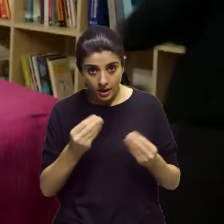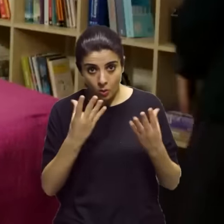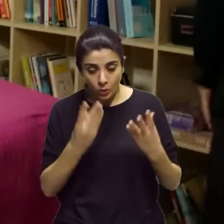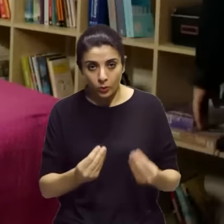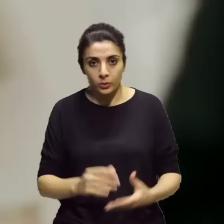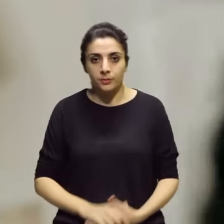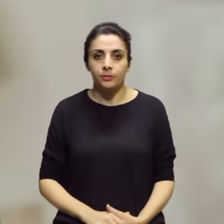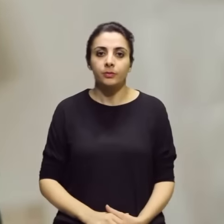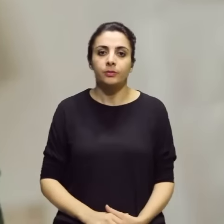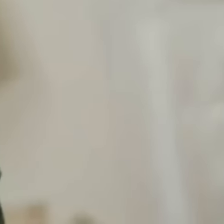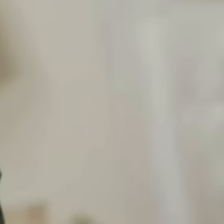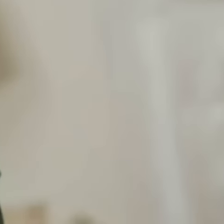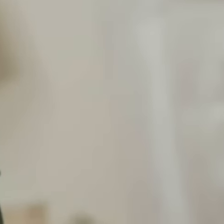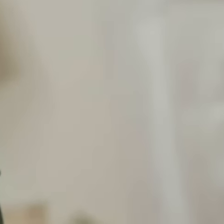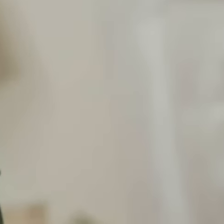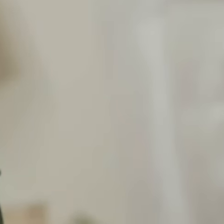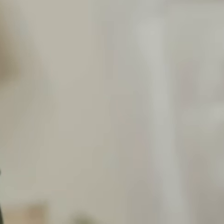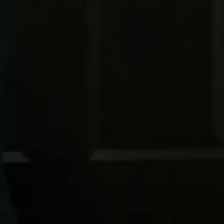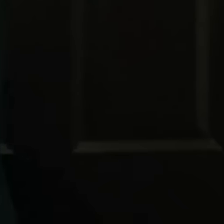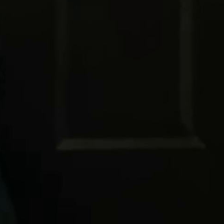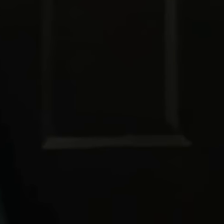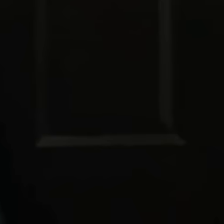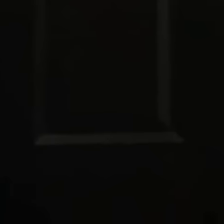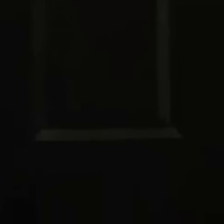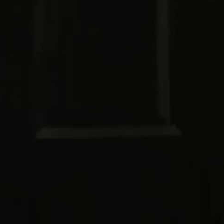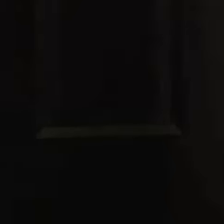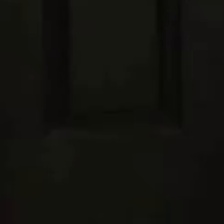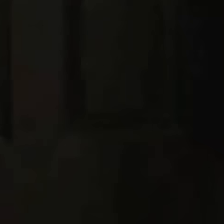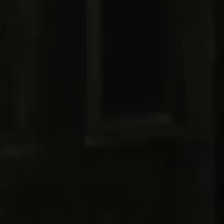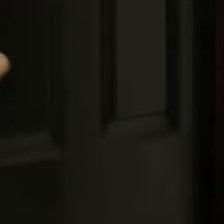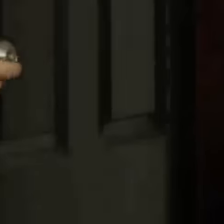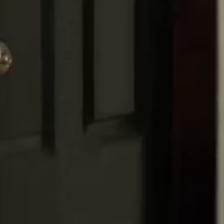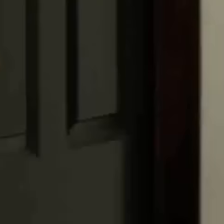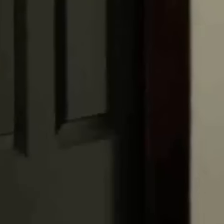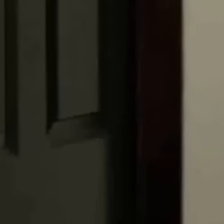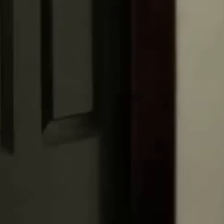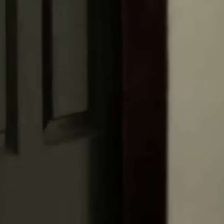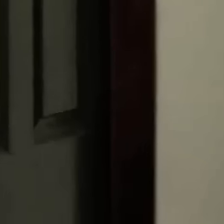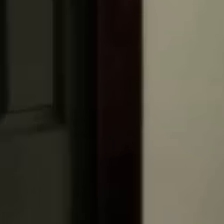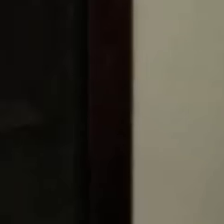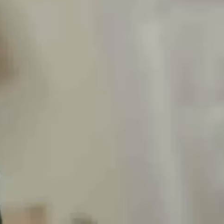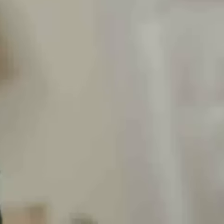ol. Fahri isteksizce dışarı çıktı. Reyhan için endişeli.